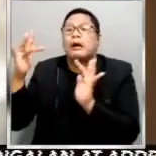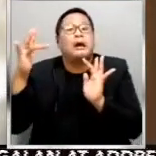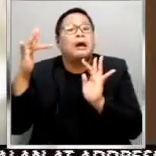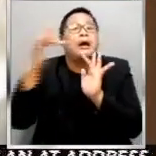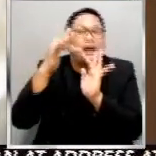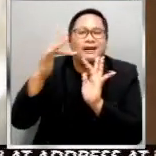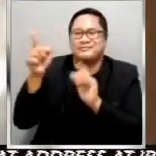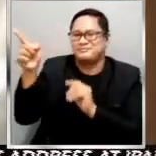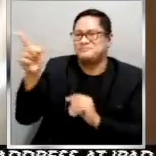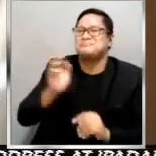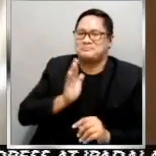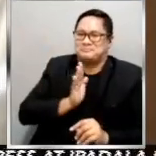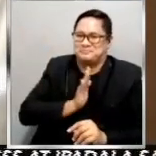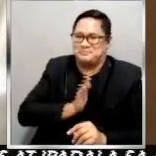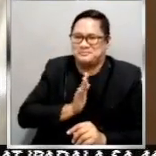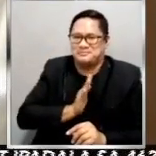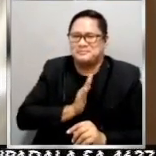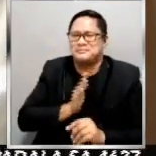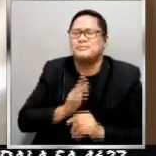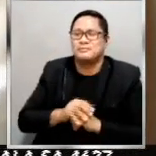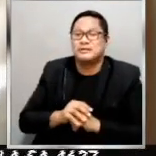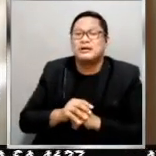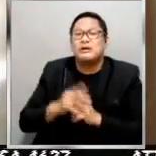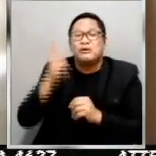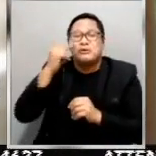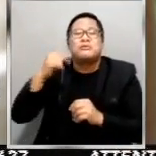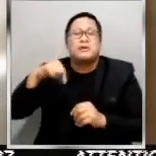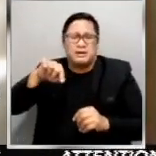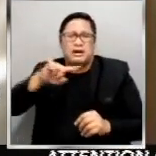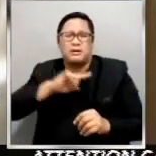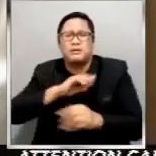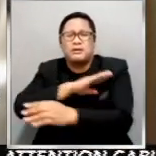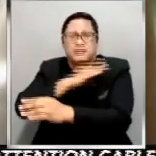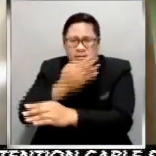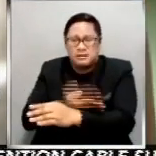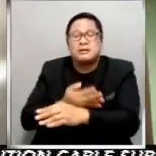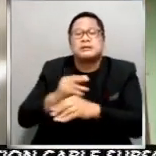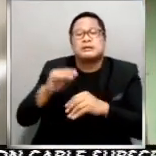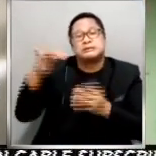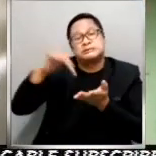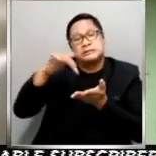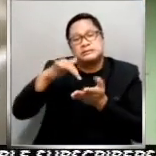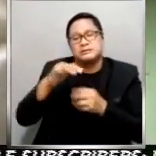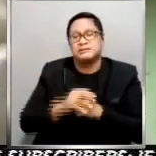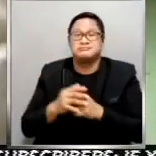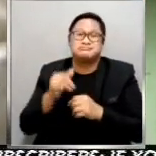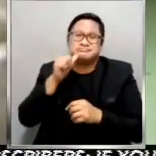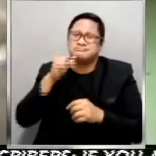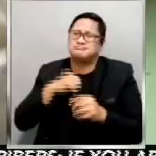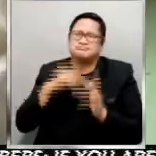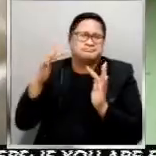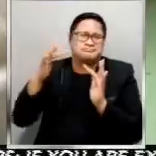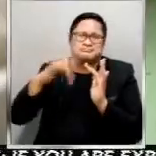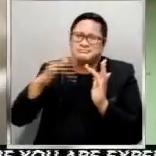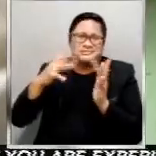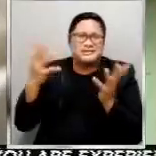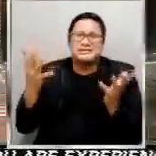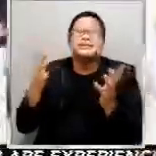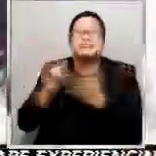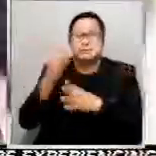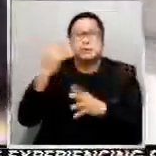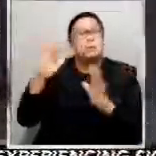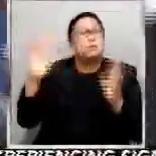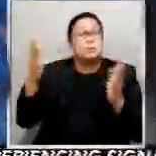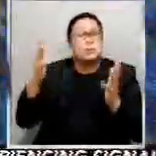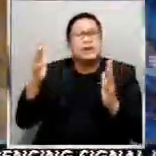sila. Dahil sabi nila sa pag-aaral naman ng mga bata. Ngayon hindi po kami nakakunik kahapon, kaya hindi po kami nakasali sa orientation kahapon.